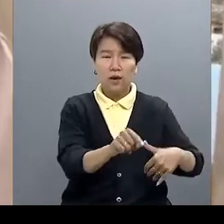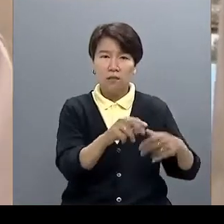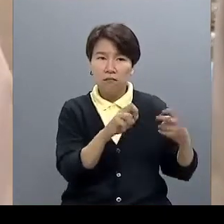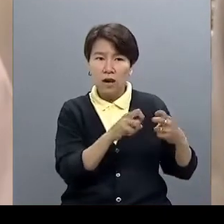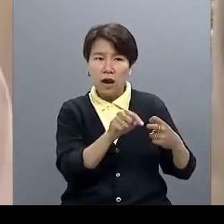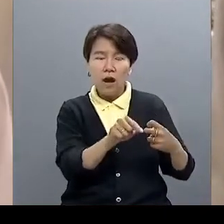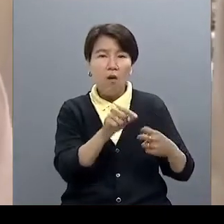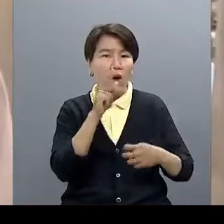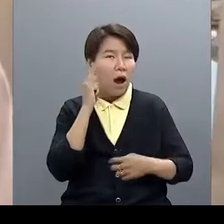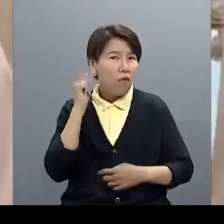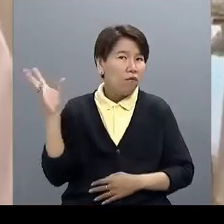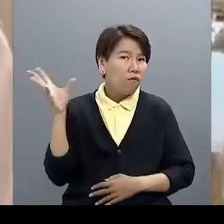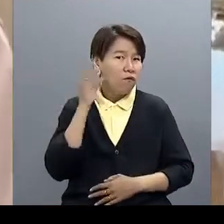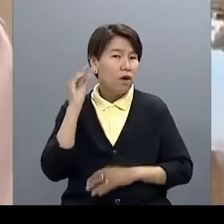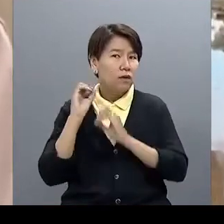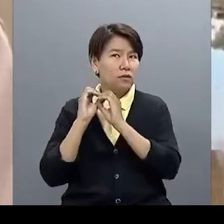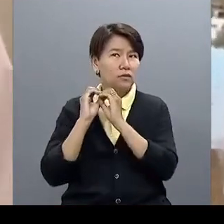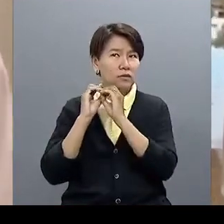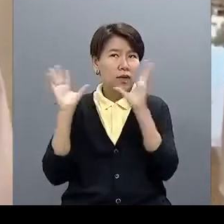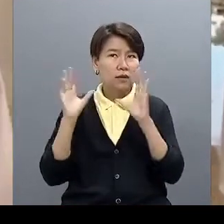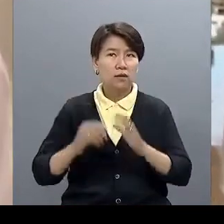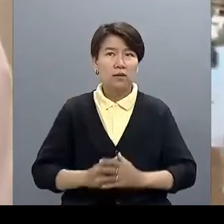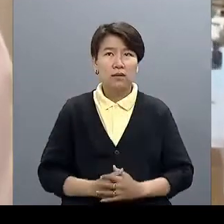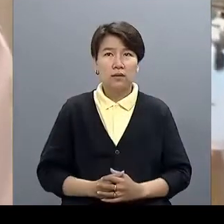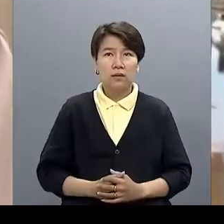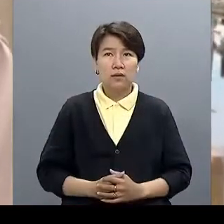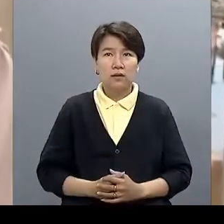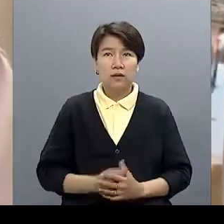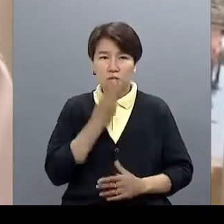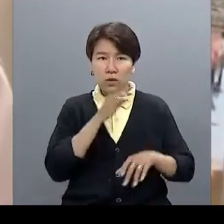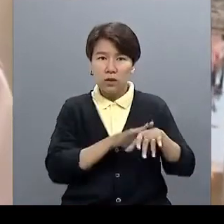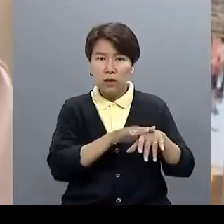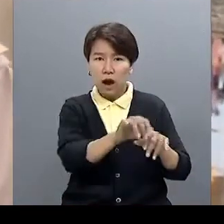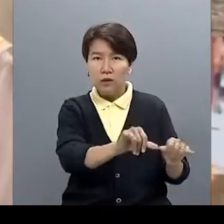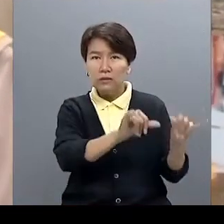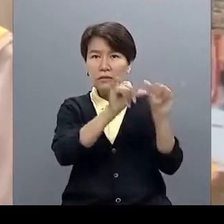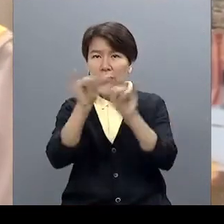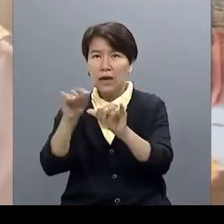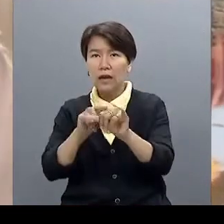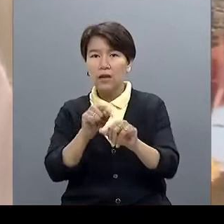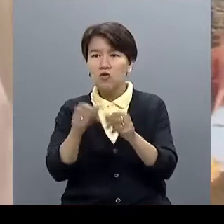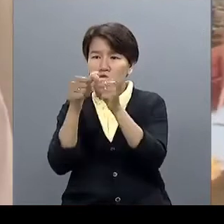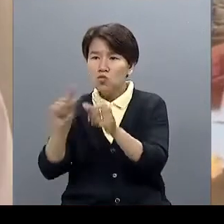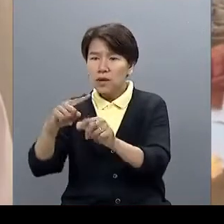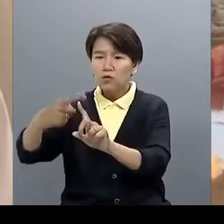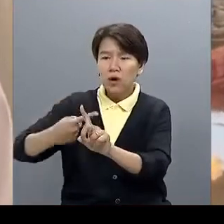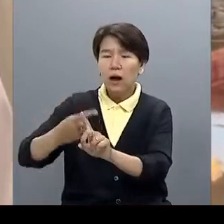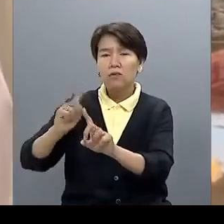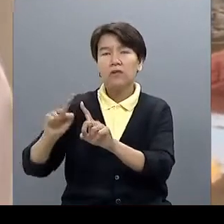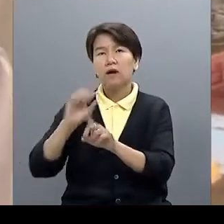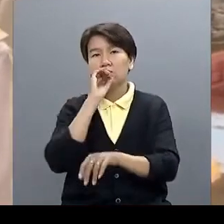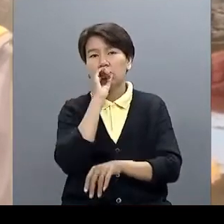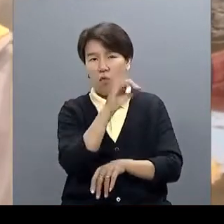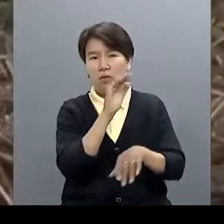ล้วก็ถ้าถึงขั้นต้องอพยพเนี่ยก็จะต้องมีแผนชัดเจนนะครับว่าอพยพแล้วจะไปอยู่ตรงไหนอย่างไรนะครับทีนี้ก็ให้มีการเตรียมตัวในทุกพื้น